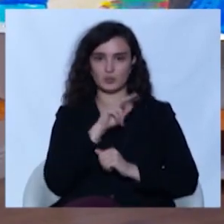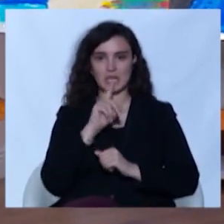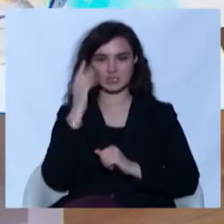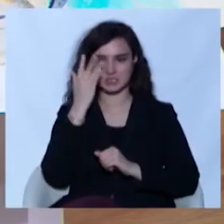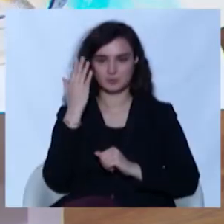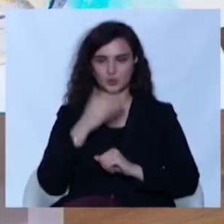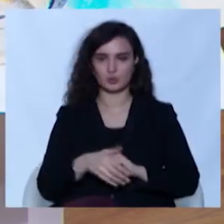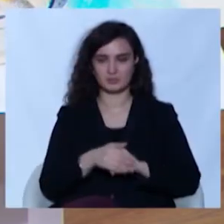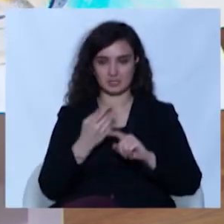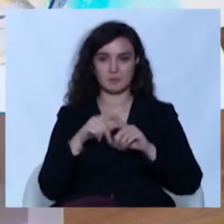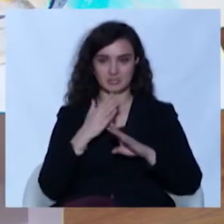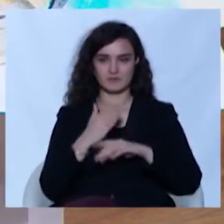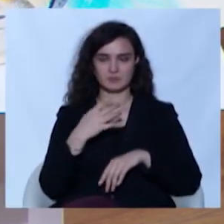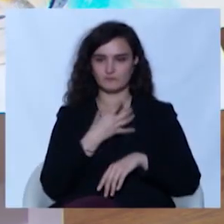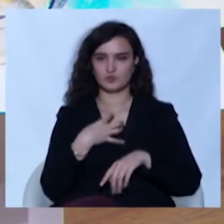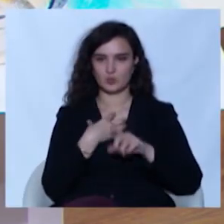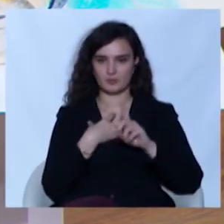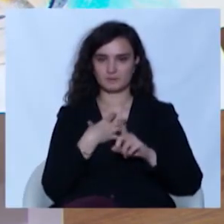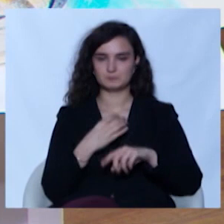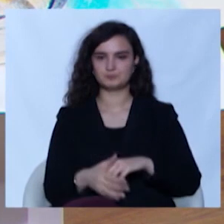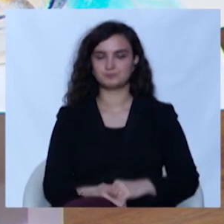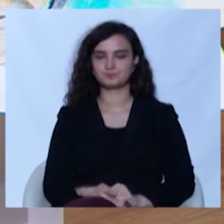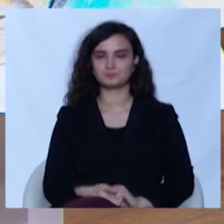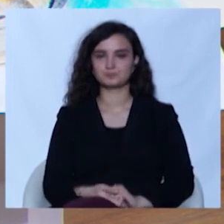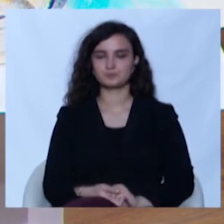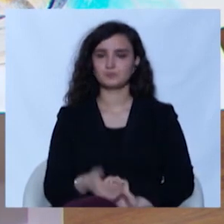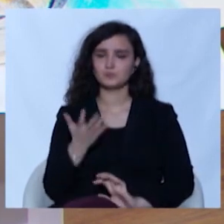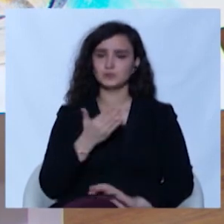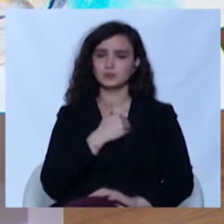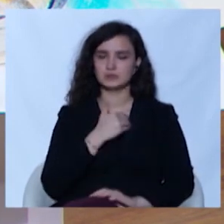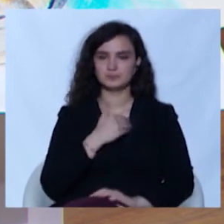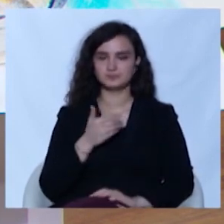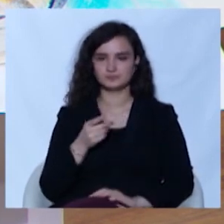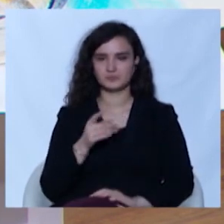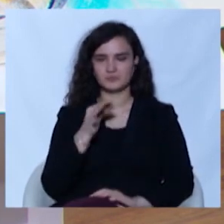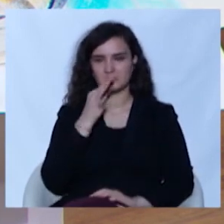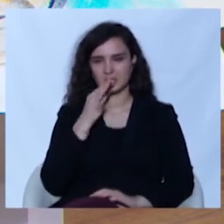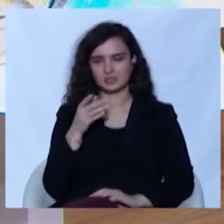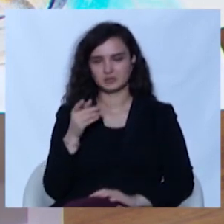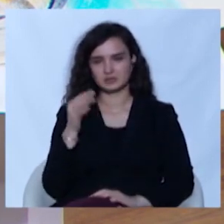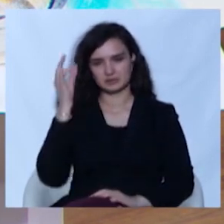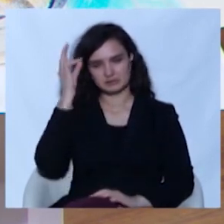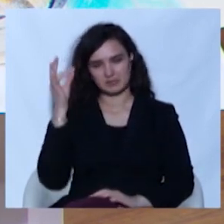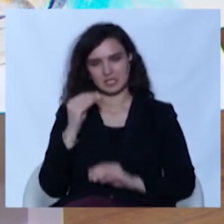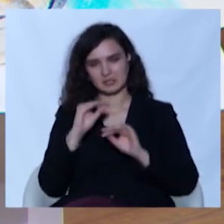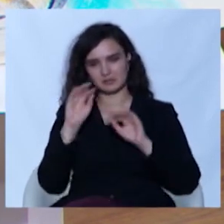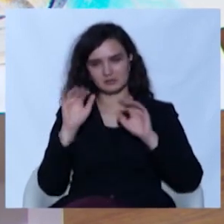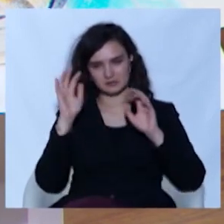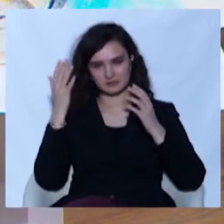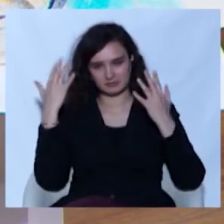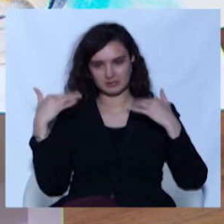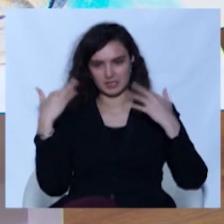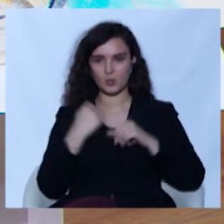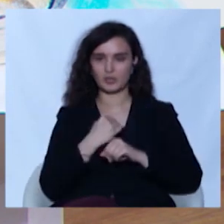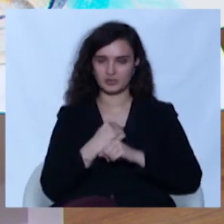хо, а мы сакти димнишно. Тугинда да хуре траме, тугинда тебе гаук это